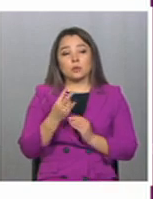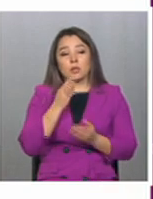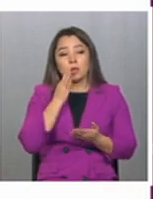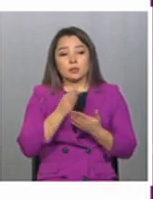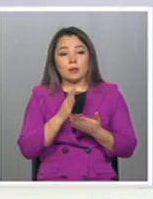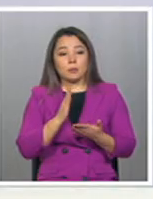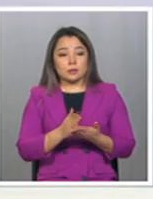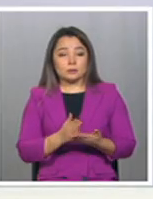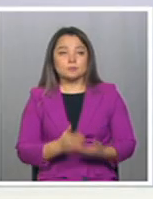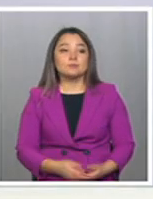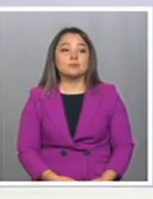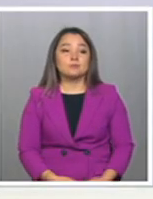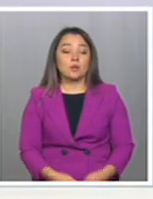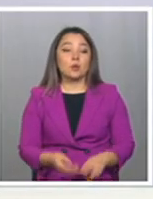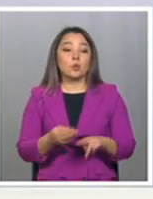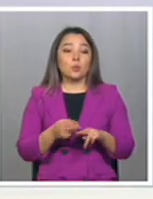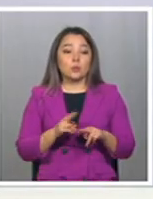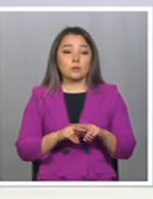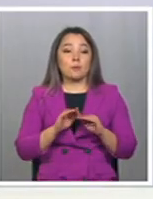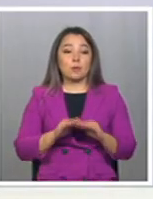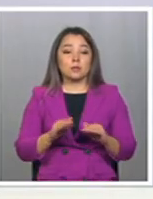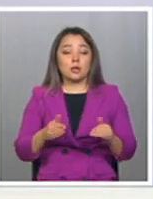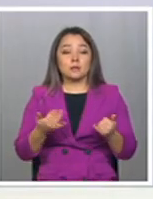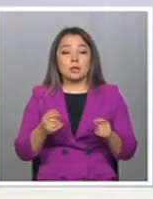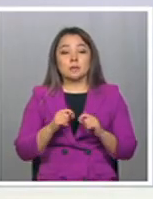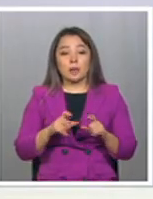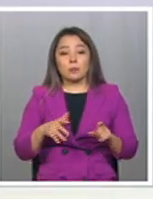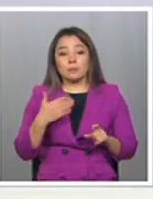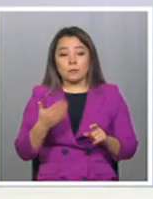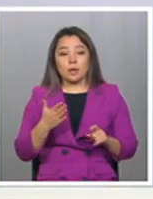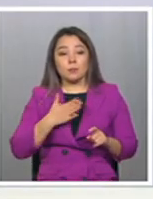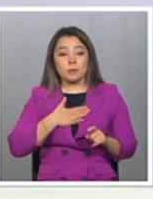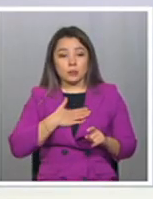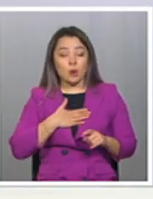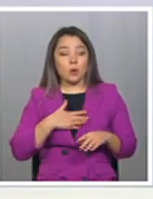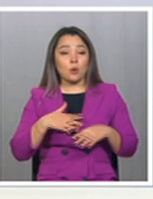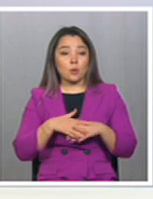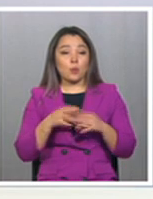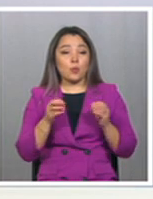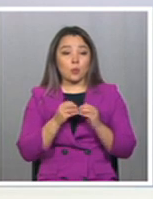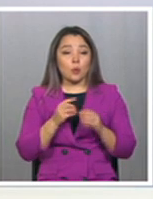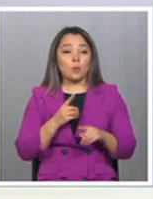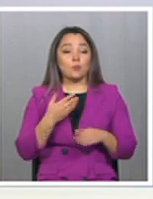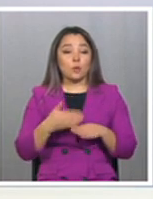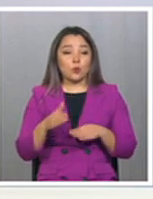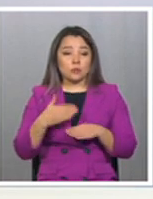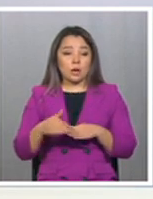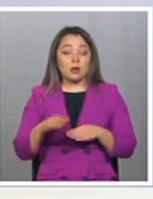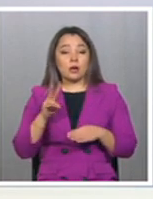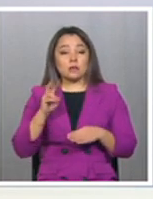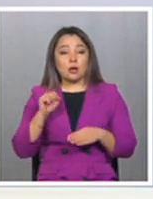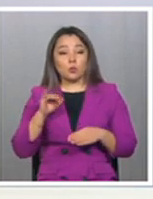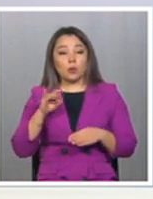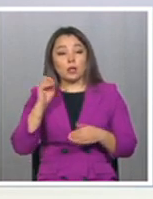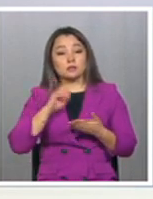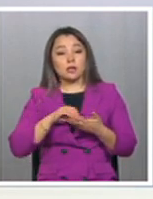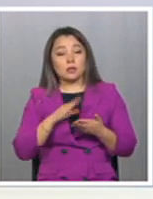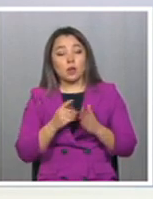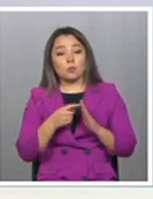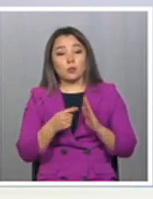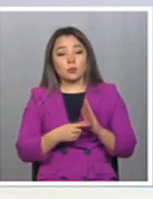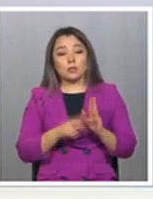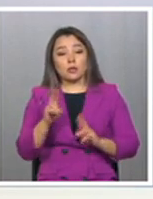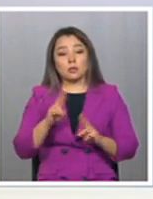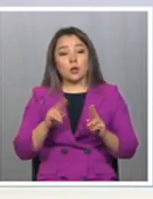0.012 болады екен. Осымен балалар, бүгінгі сабақта біз ондық бөлшекті натурал санға бөлудің бірнеше әдістерін